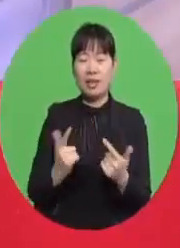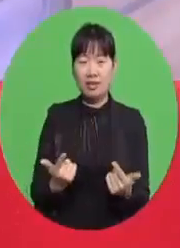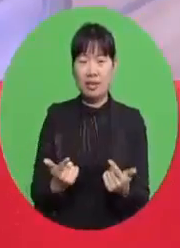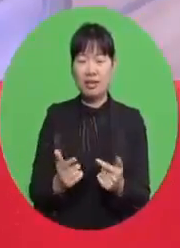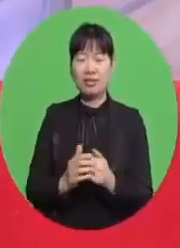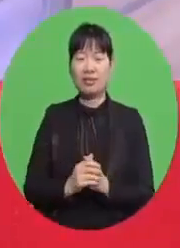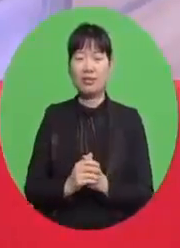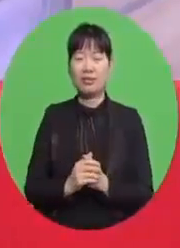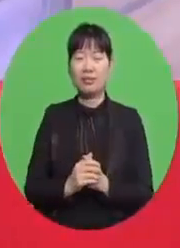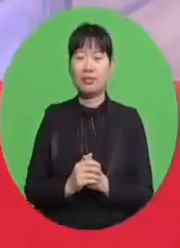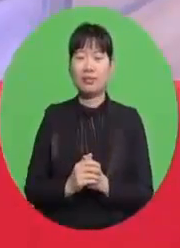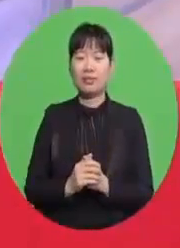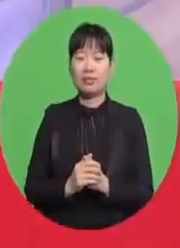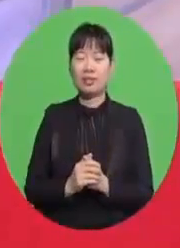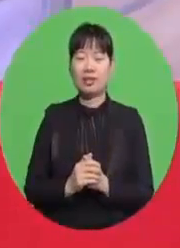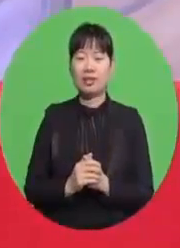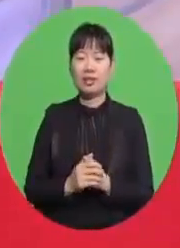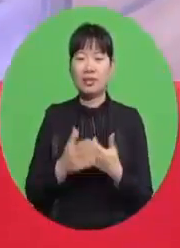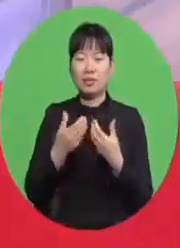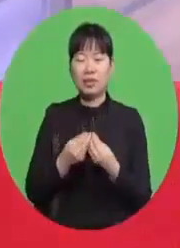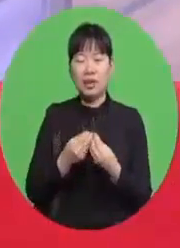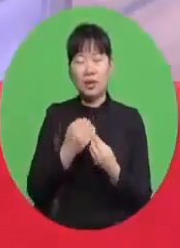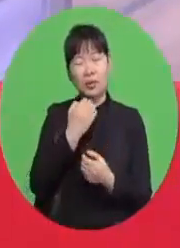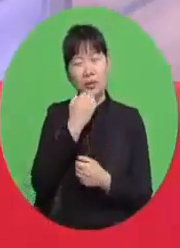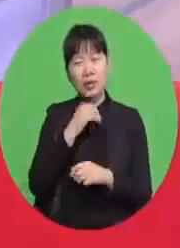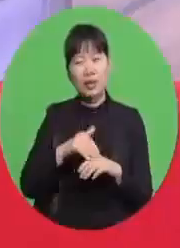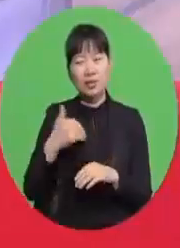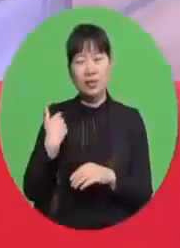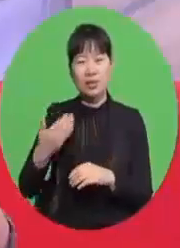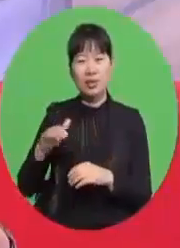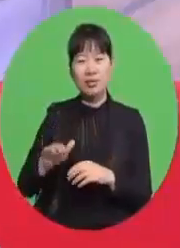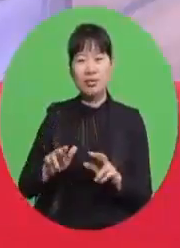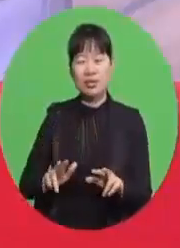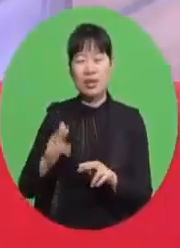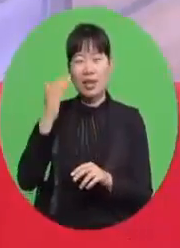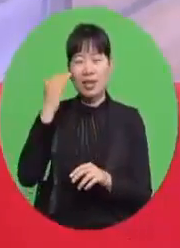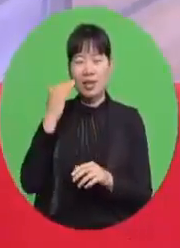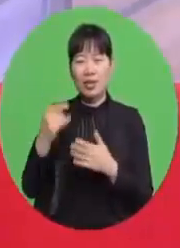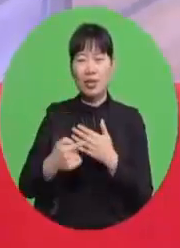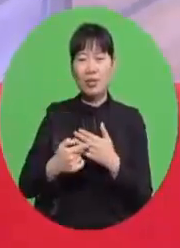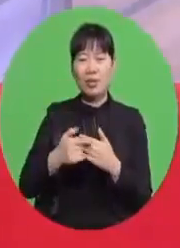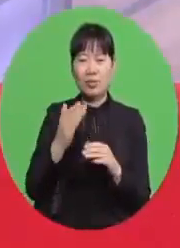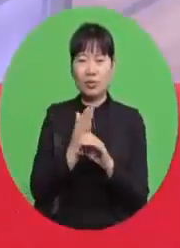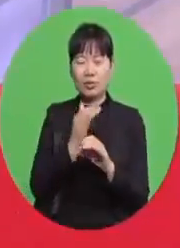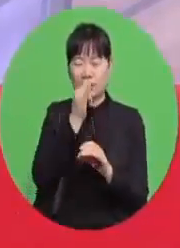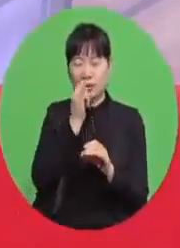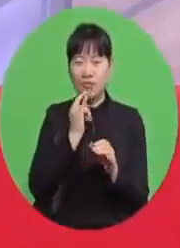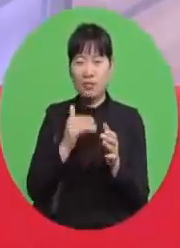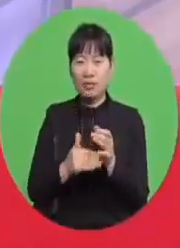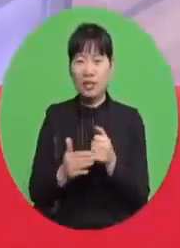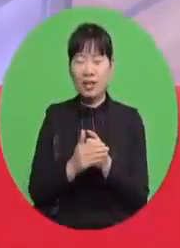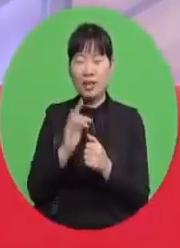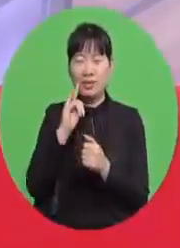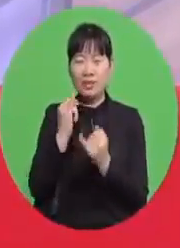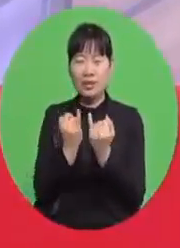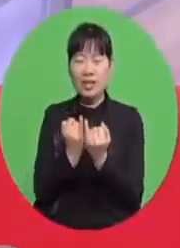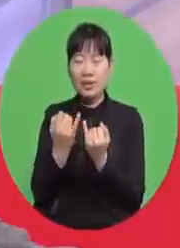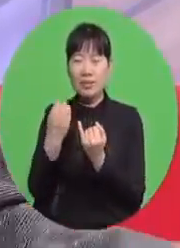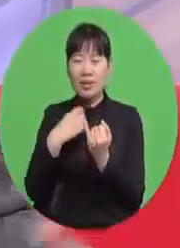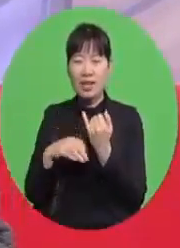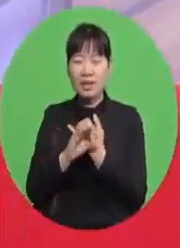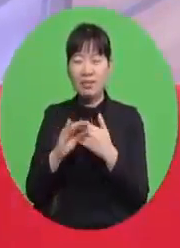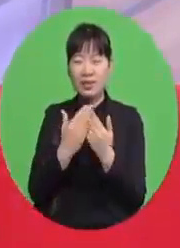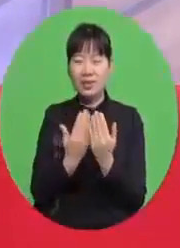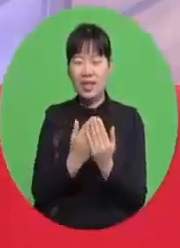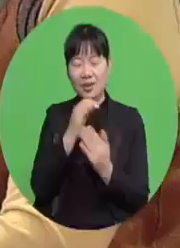거예요. 그러니까 이런 비유가 웃길지 모르겠지만 굉장히 우리나라가 외모 지상주의가 돼서 예쁜 여자가 말하면은